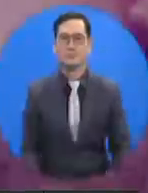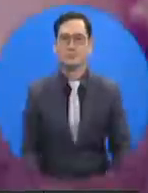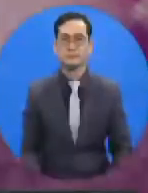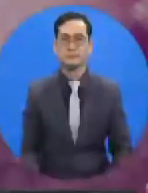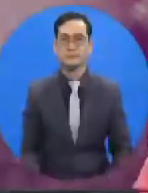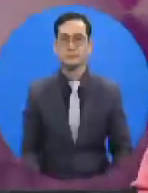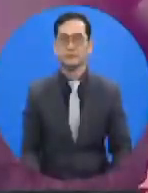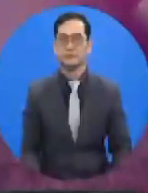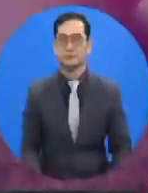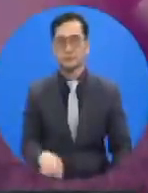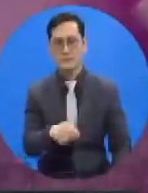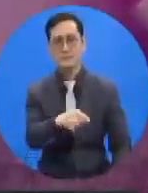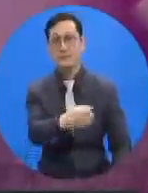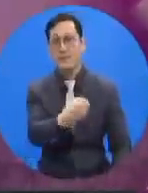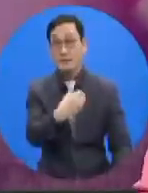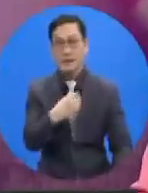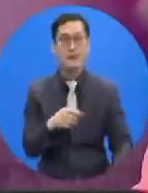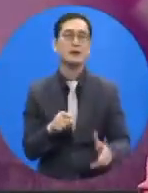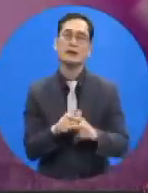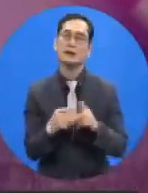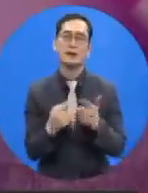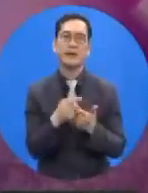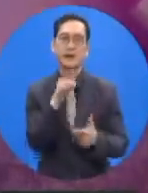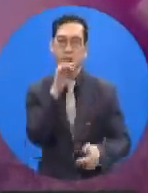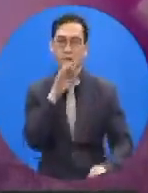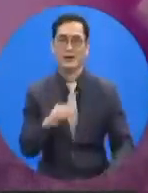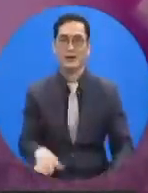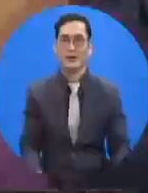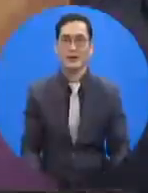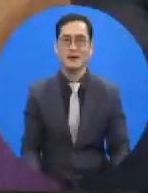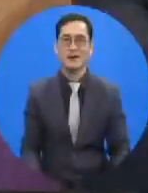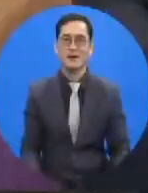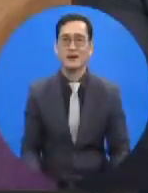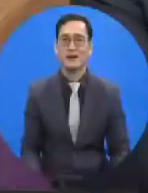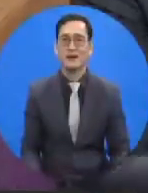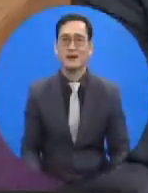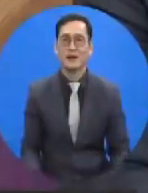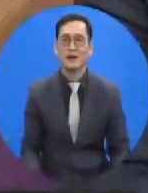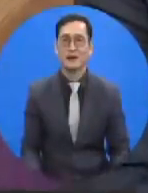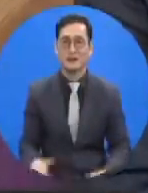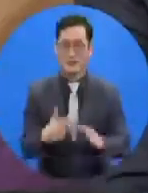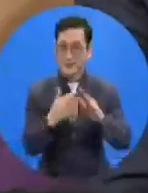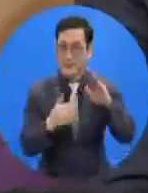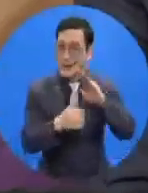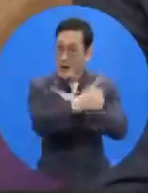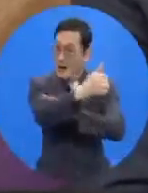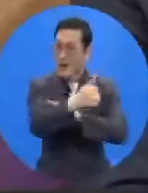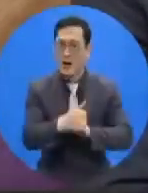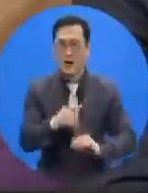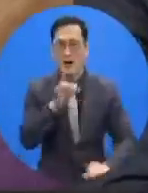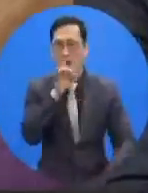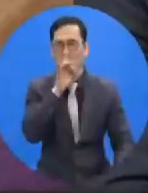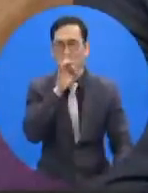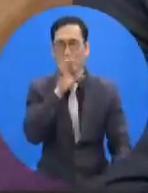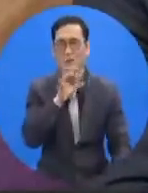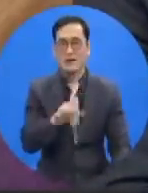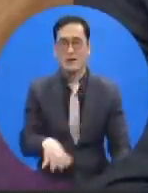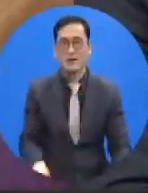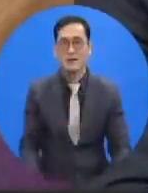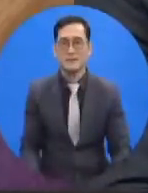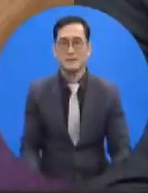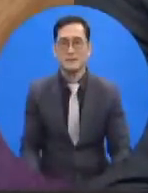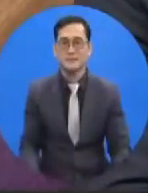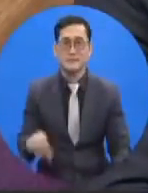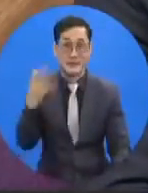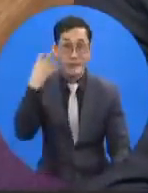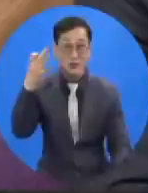해명이 도저히 납득이 안 되는데. 지금 바람 쐬러 나갈 때가 아니죠. 그러니까 뭐 일간에서는 아, 자가격리 2주 하니까